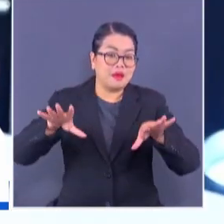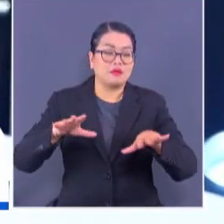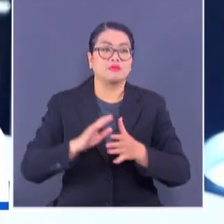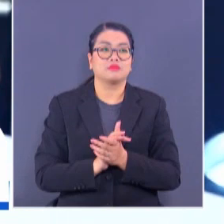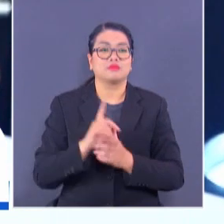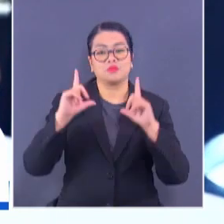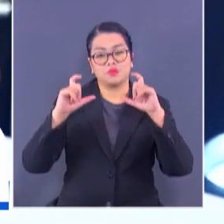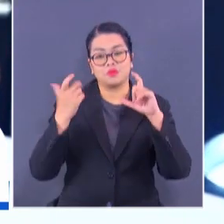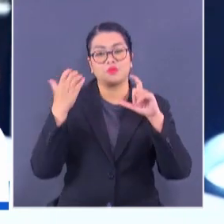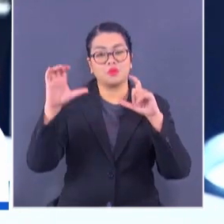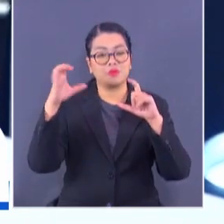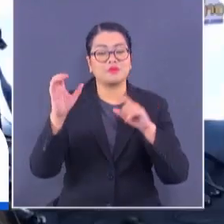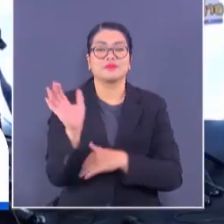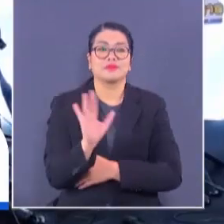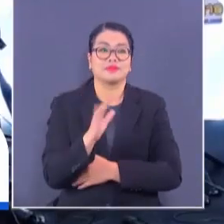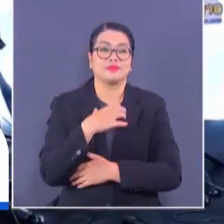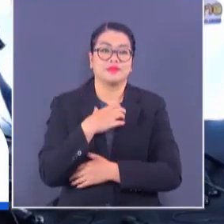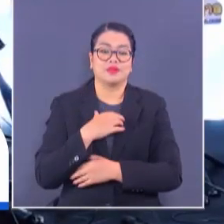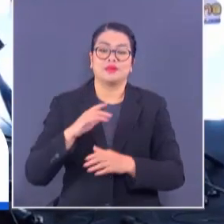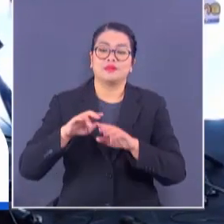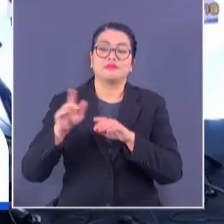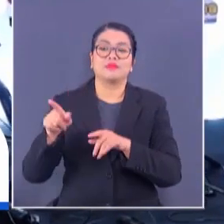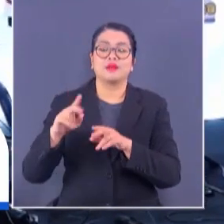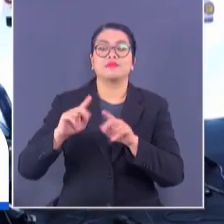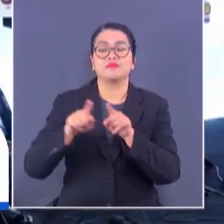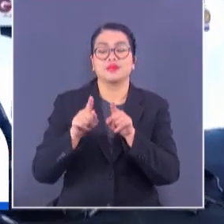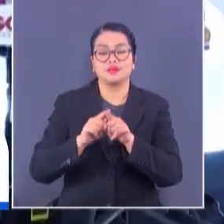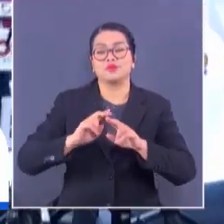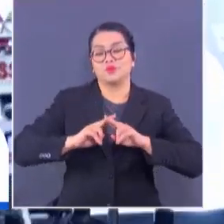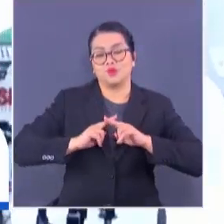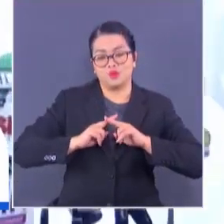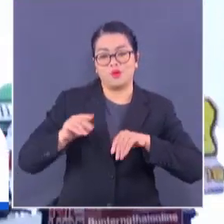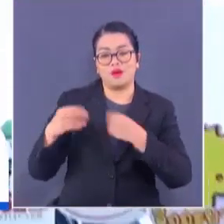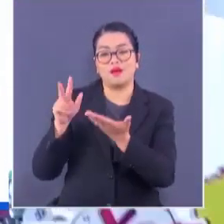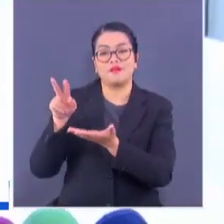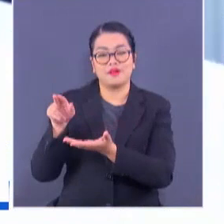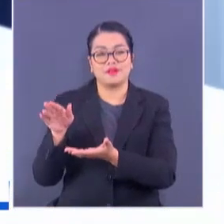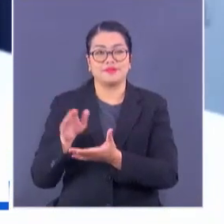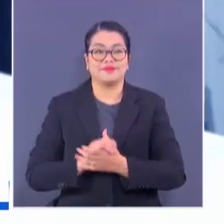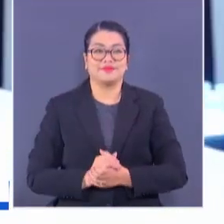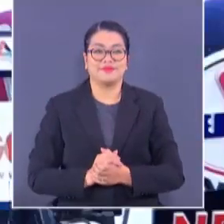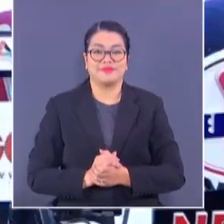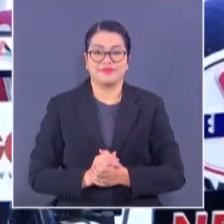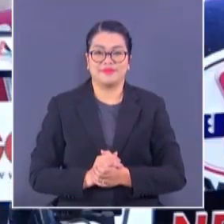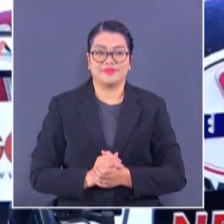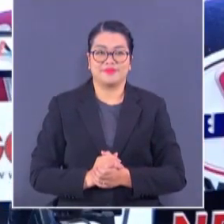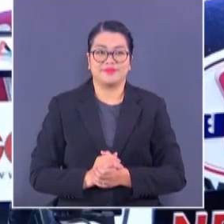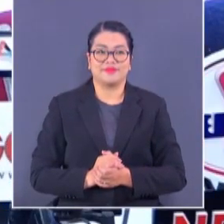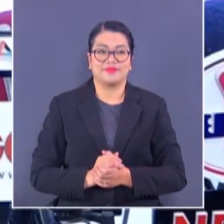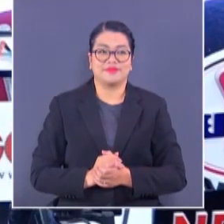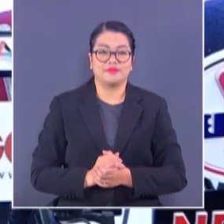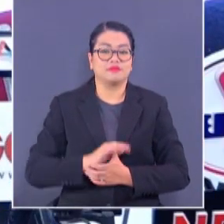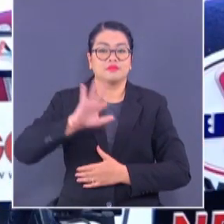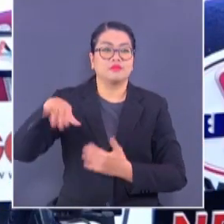ค่อยลงรูปแฟนอยู่แล้วนะคะอยากให้พื้นที่ส่วนตัวกับอีกฝ่ายด้วยค่ะไปฟังเสียงของคุณแม่คนสวยกันหน่อยค่ะ ทุกคนเลยนะ